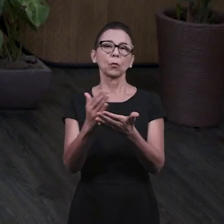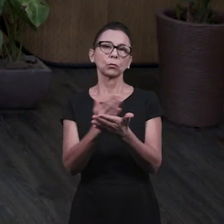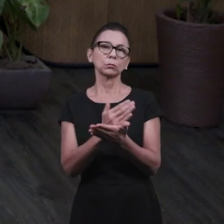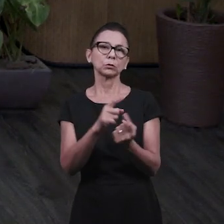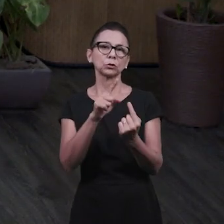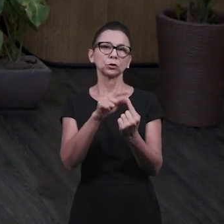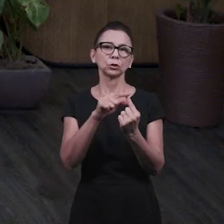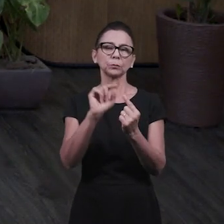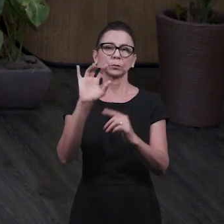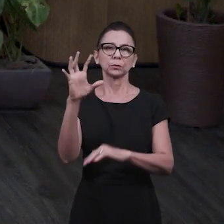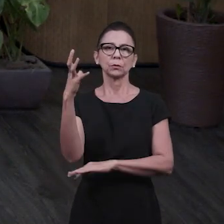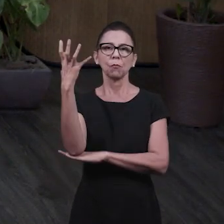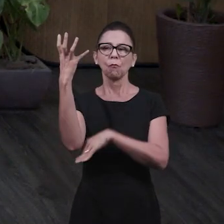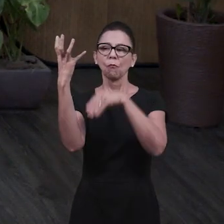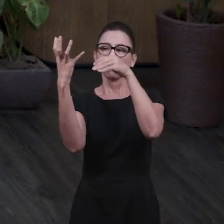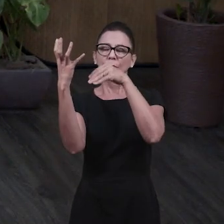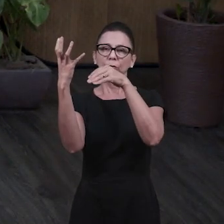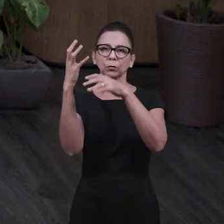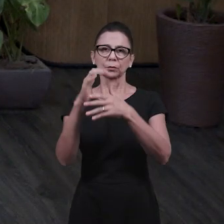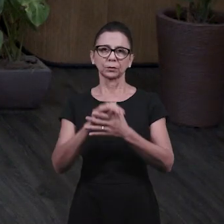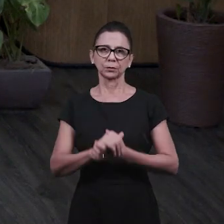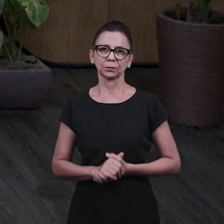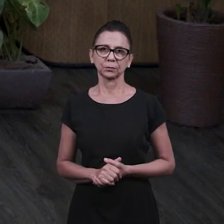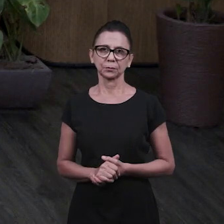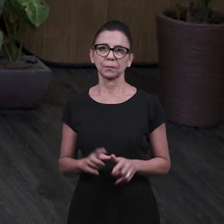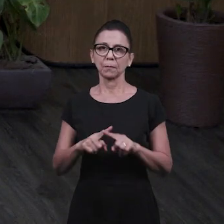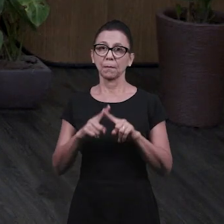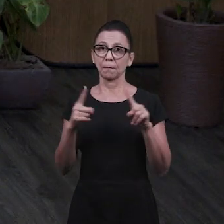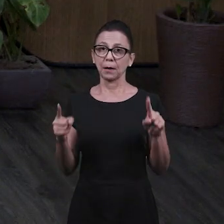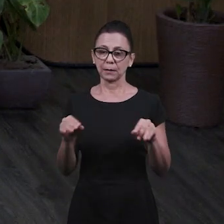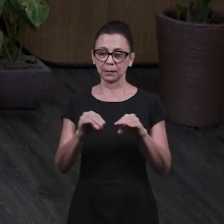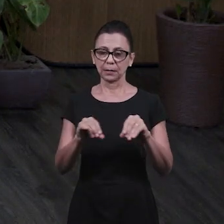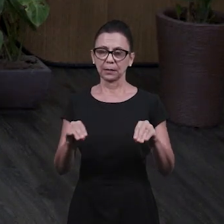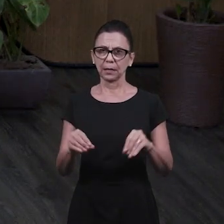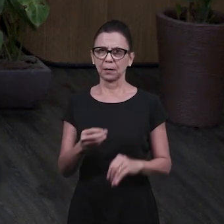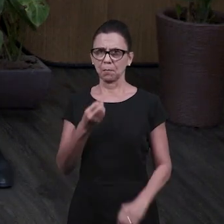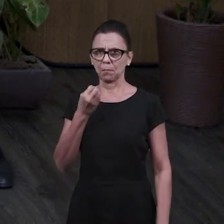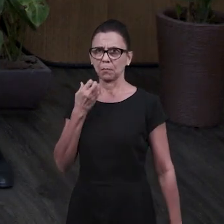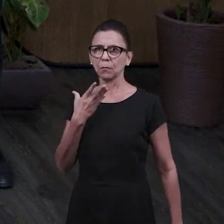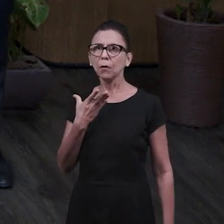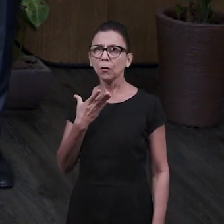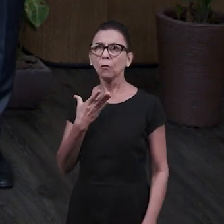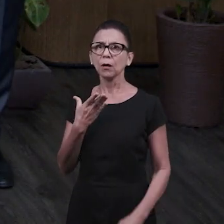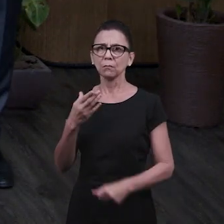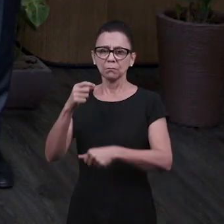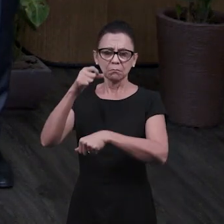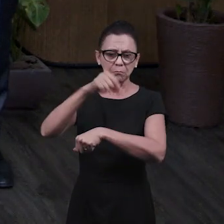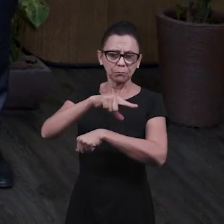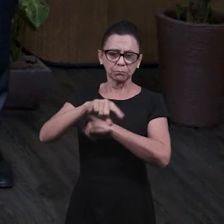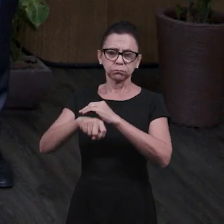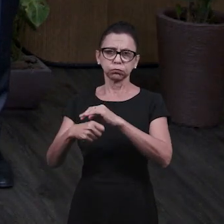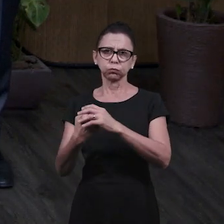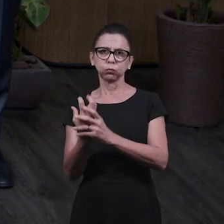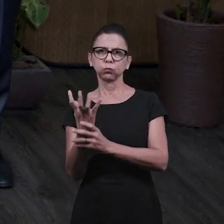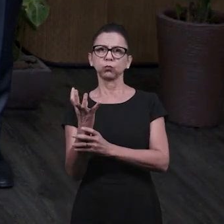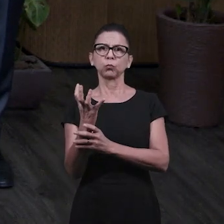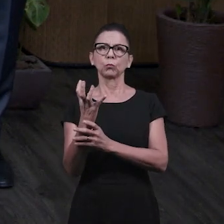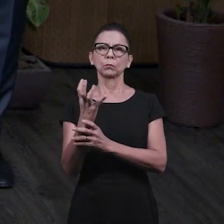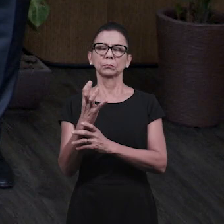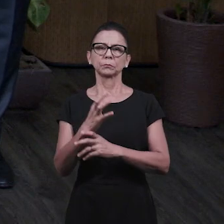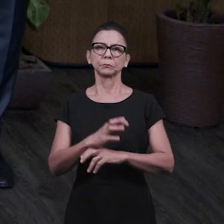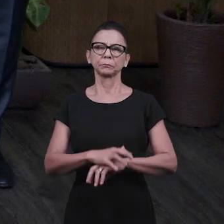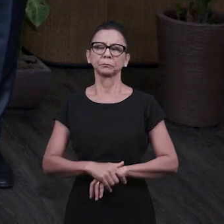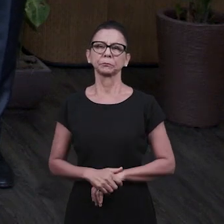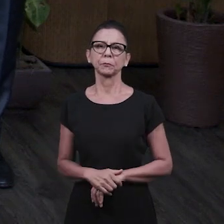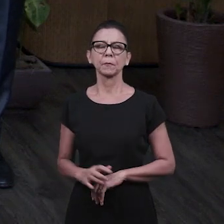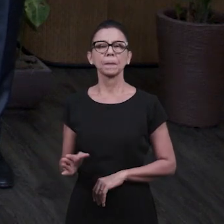la sémence dans la bonne terre, elle produit toujours de fruits. Sous la bonne terre, nous allons